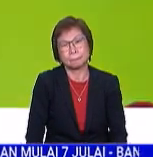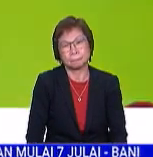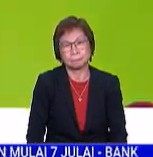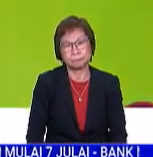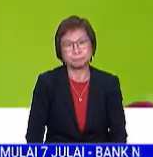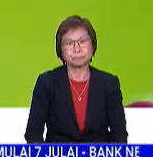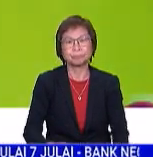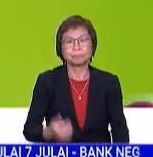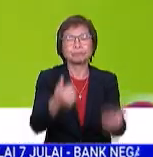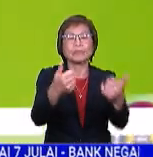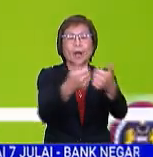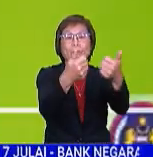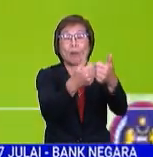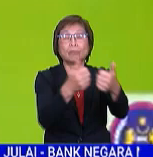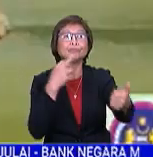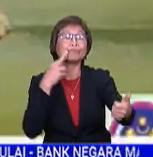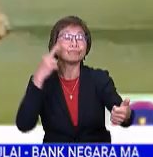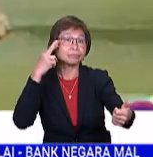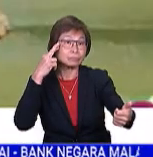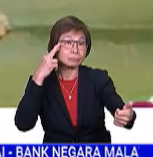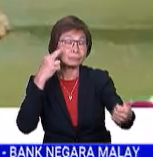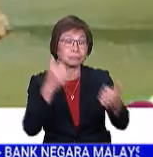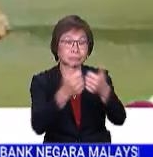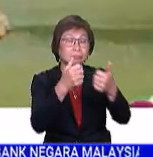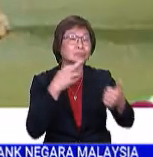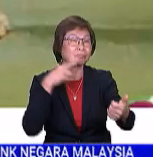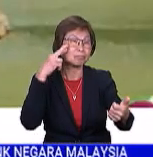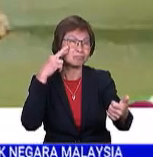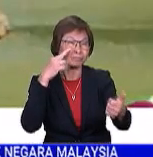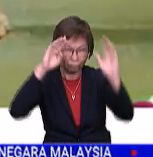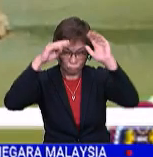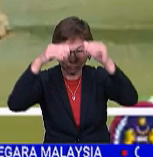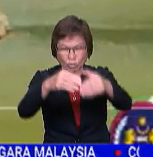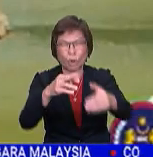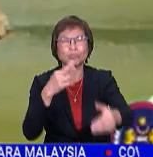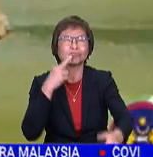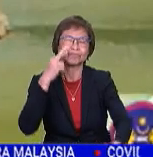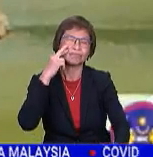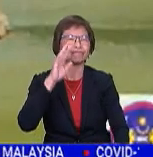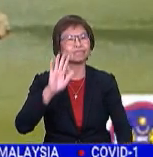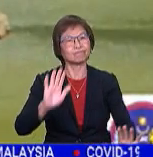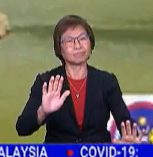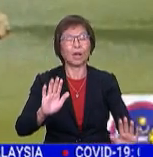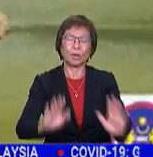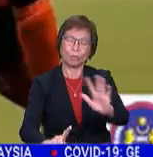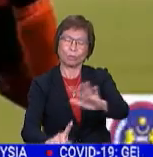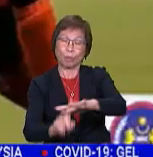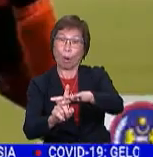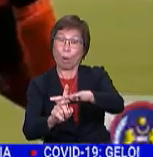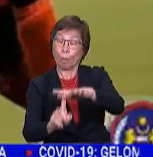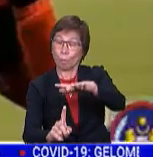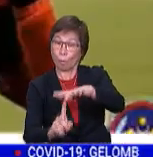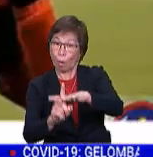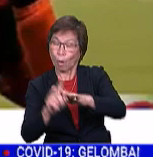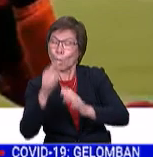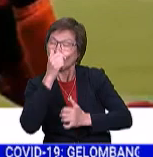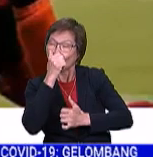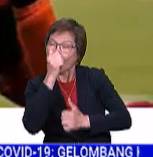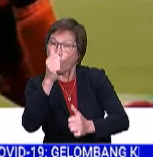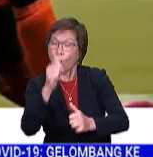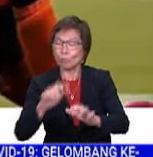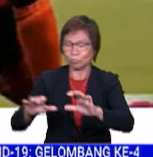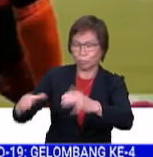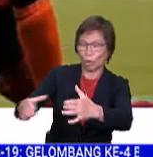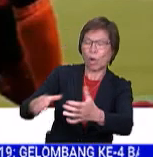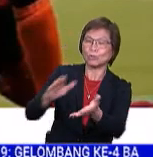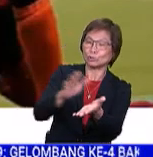Kejohanan remaja ini lebih pada remaja kan, jadi dia akan menimbulkan minat dari golongan